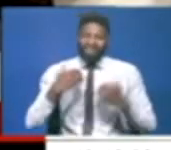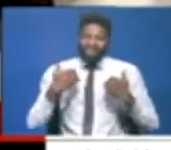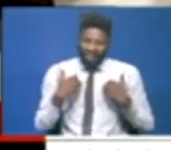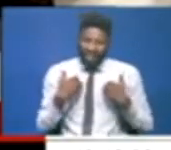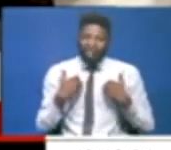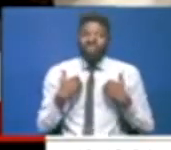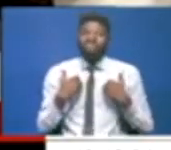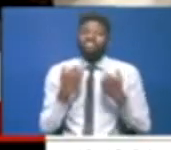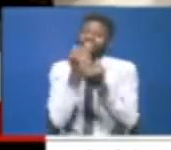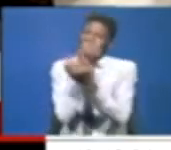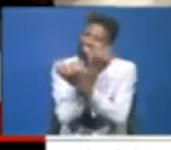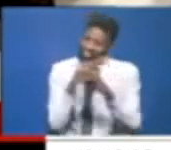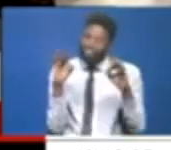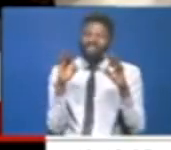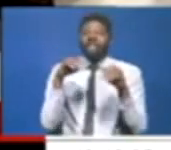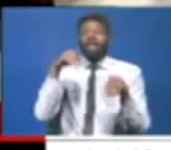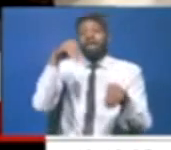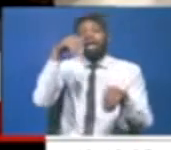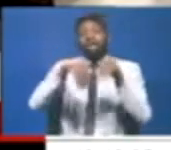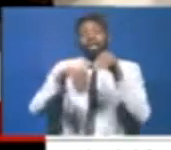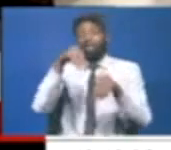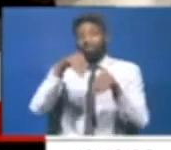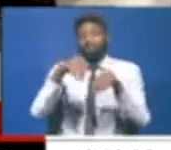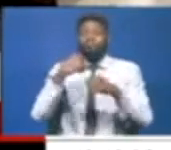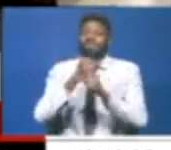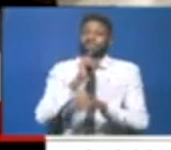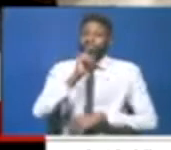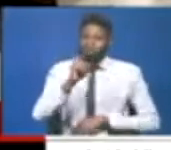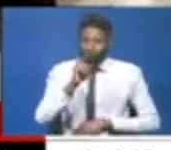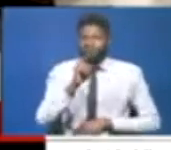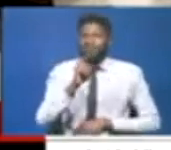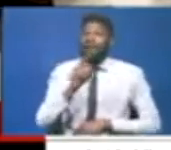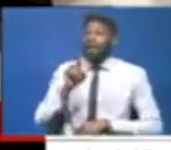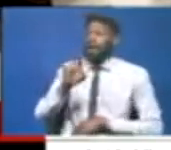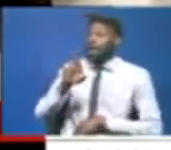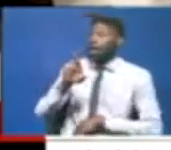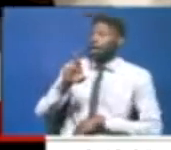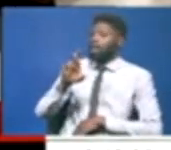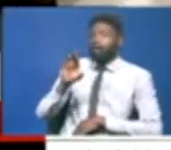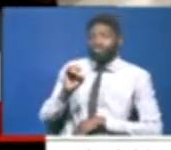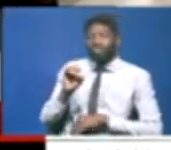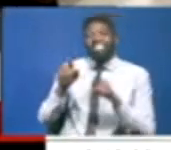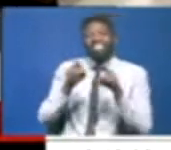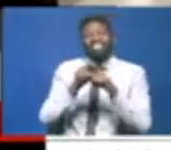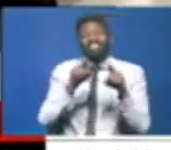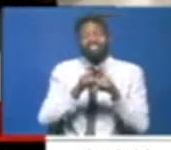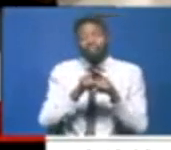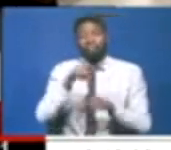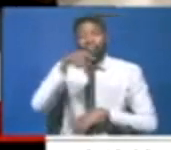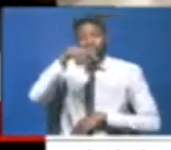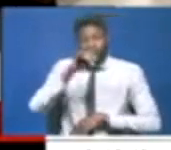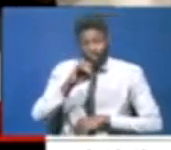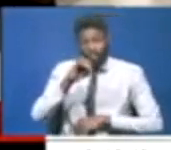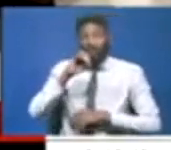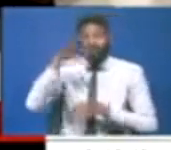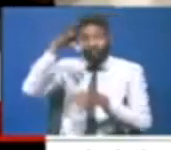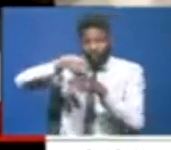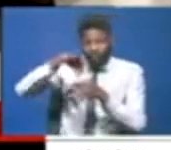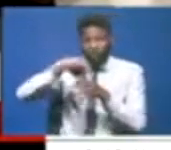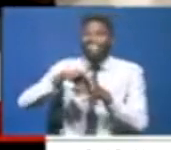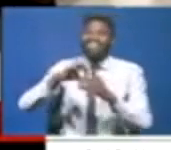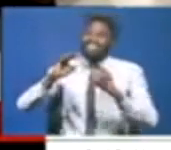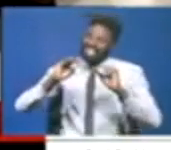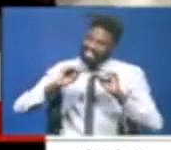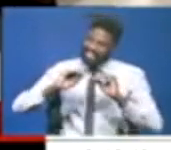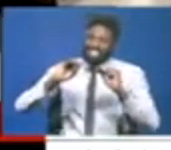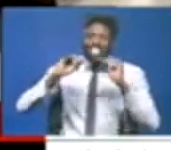wale returning officers na presiding officers ambao watakuwa katika zile stesheni wameelimishwa vya kutosha, na